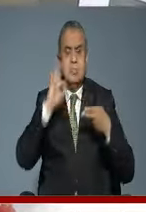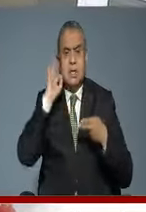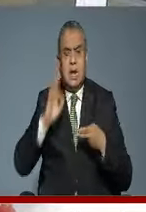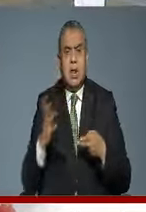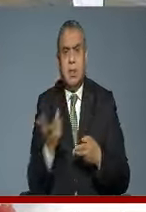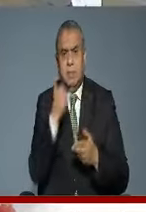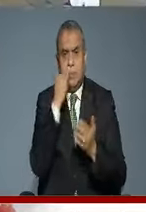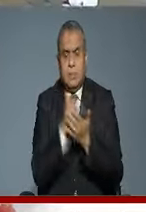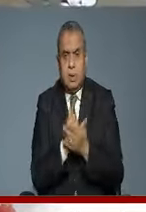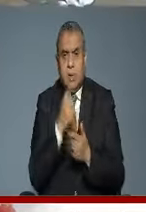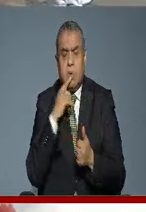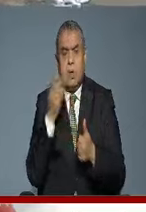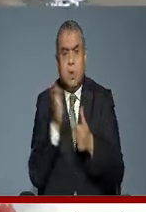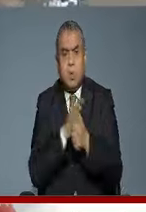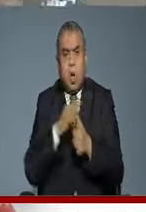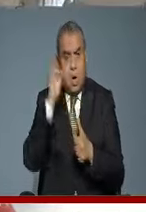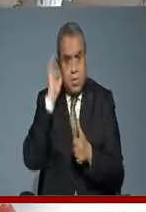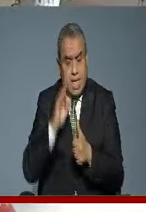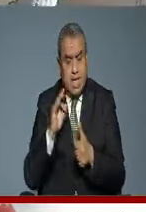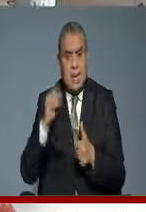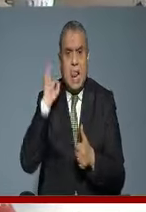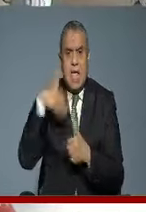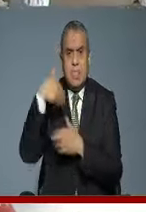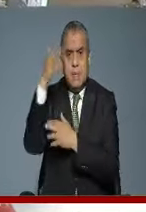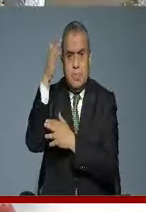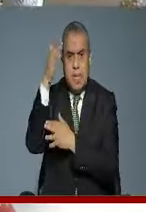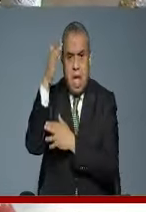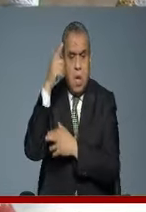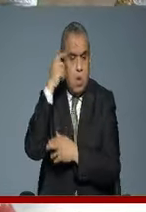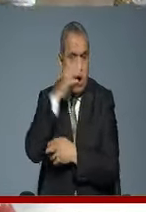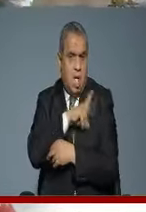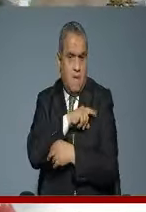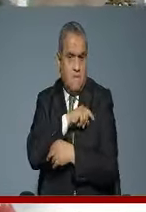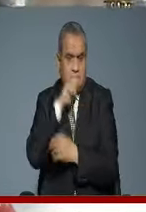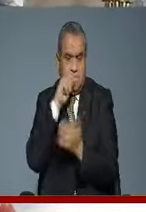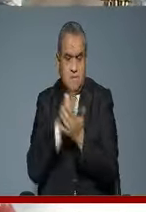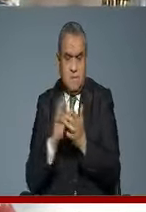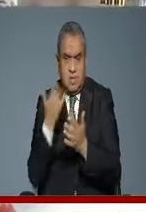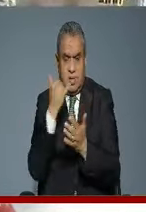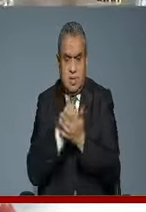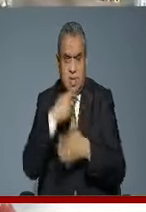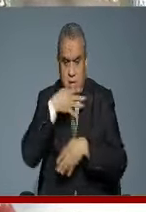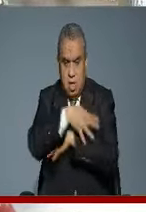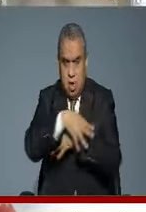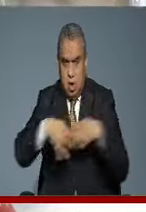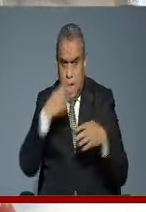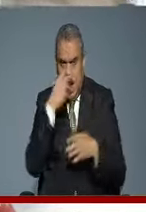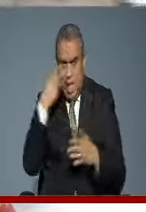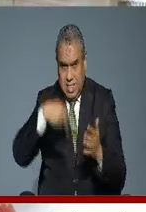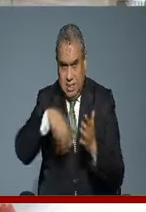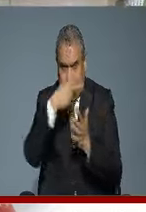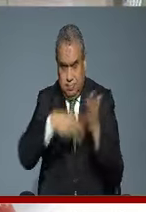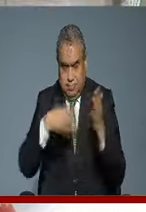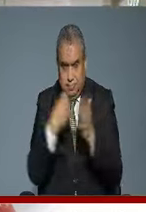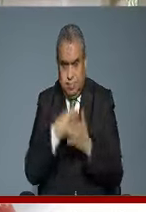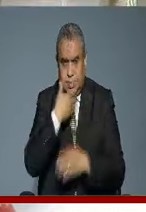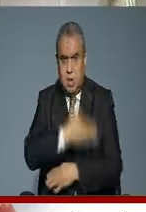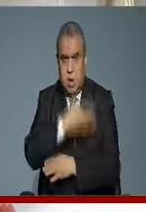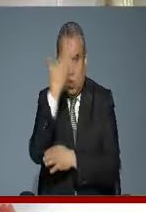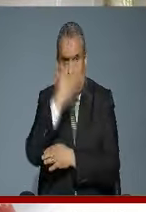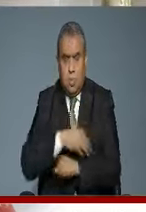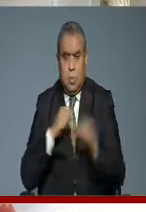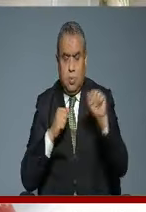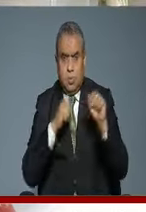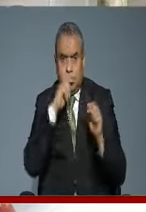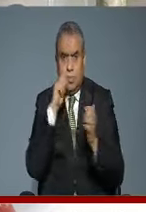دولة فلسطينية مستقلة ضمن الحدود المتفق عليها والمعترف بها. وأنا